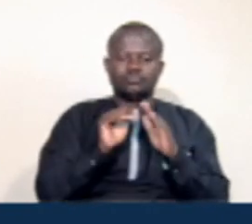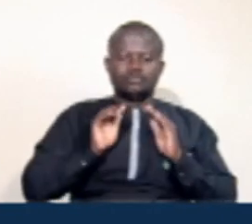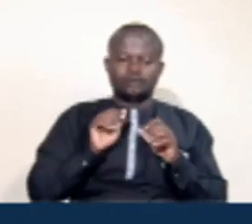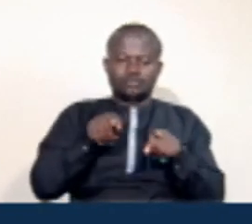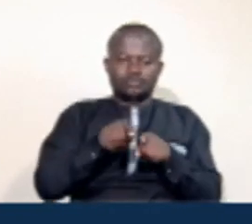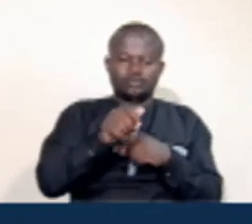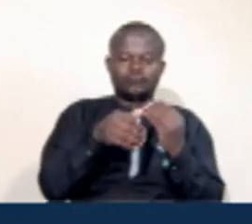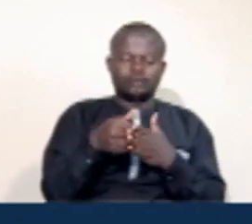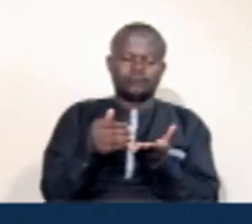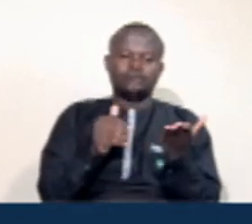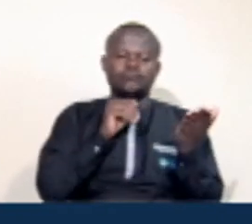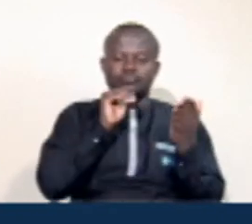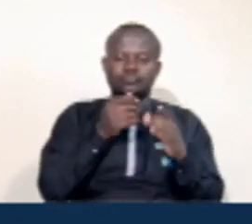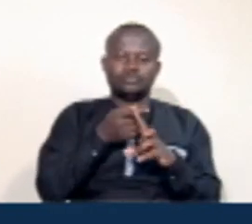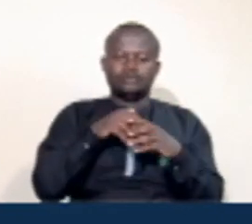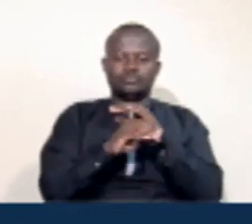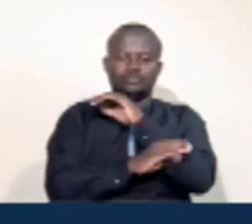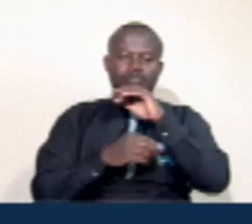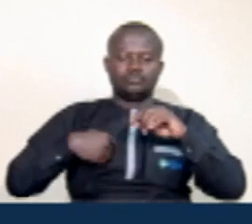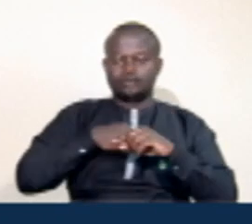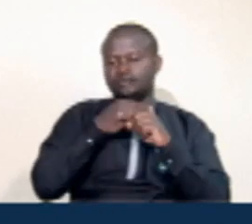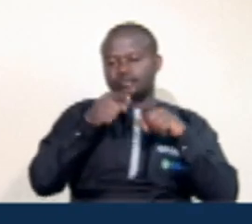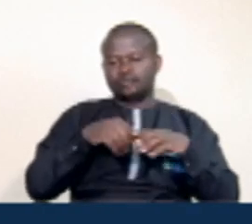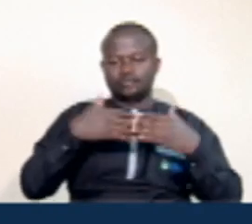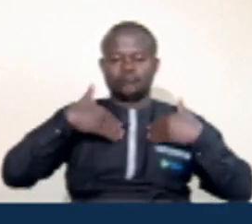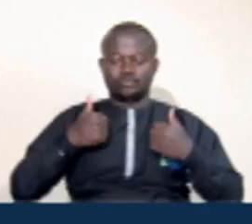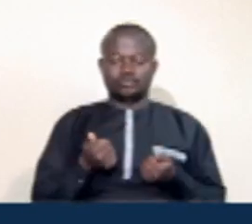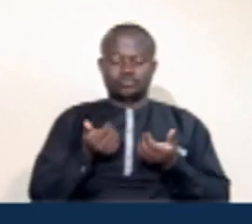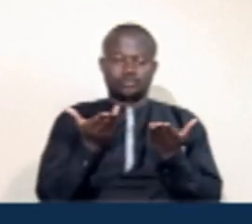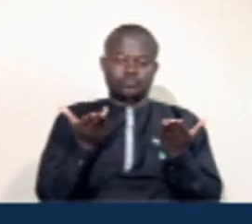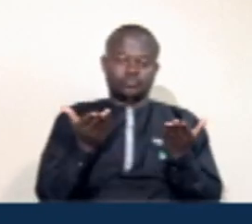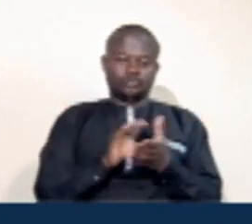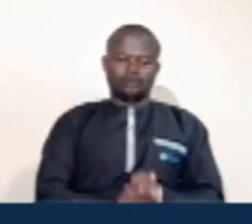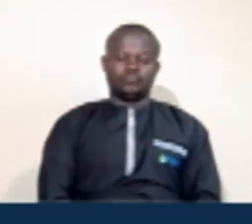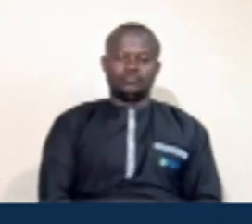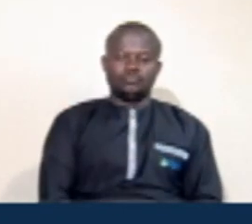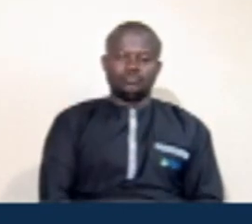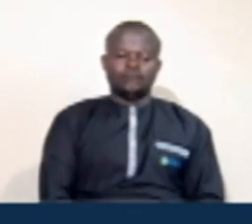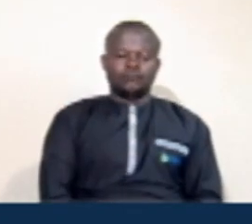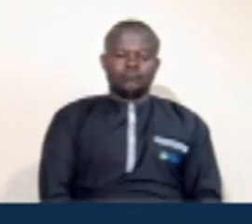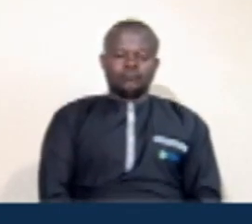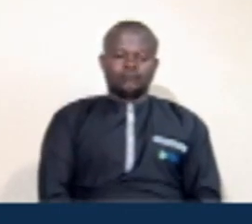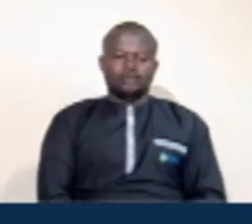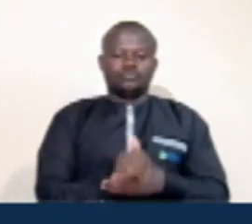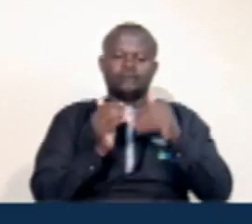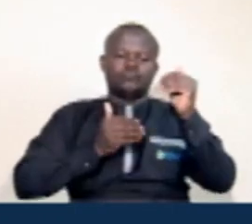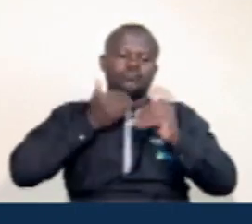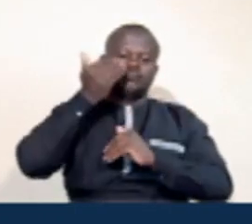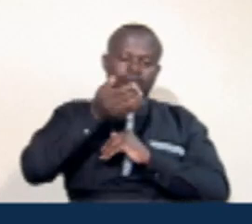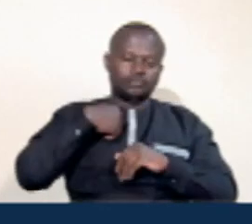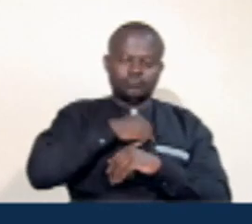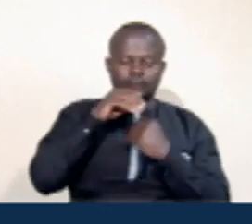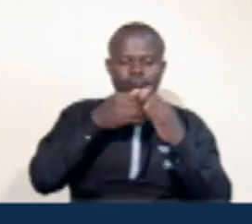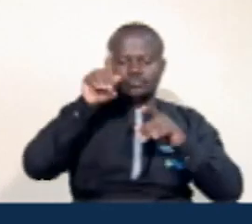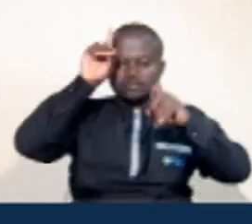tubarinde ntibazaga mu gihugu cyacu banduye kandi baje ari bazima hanyuma umuntu yanabonera kwibaza aba bantu